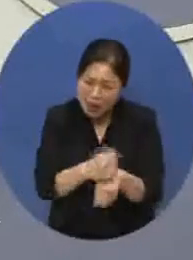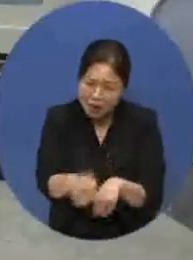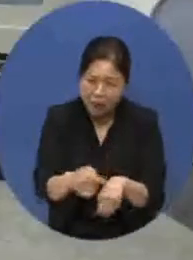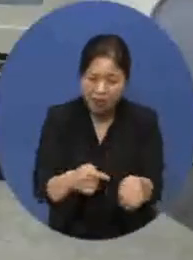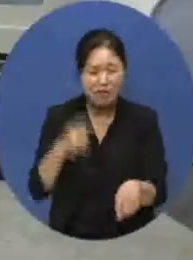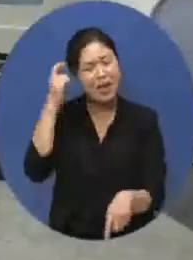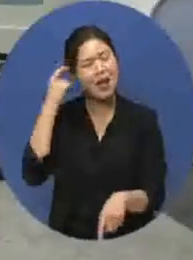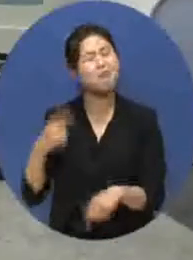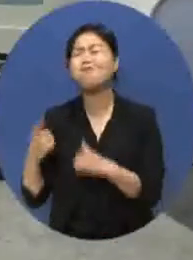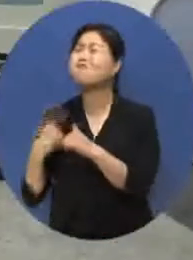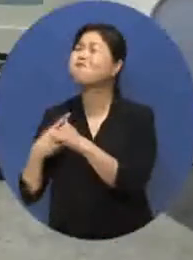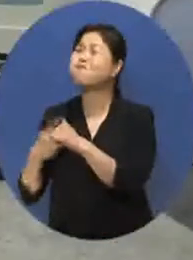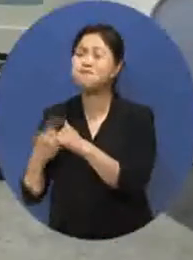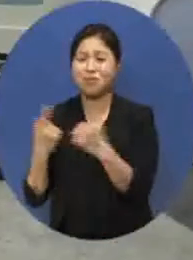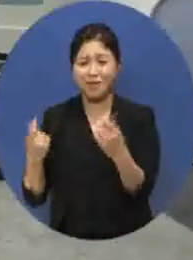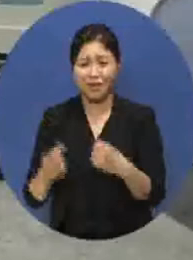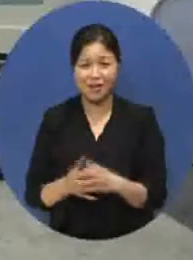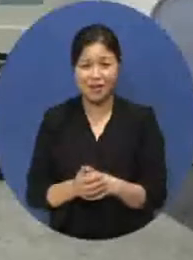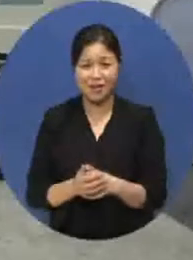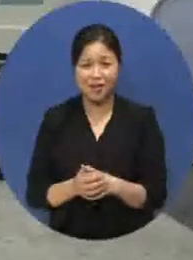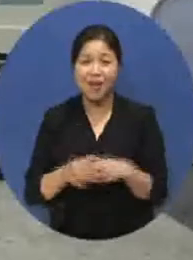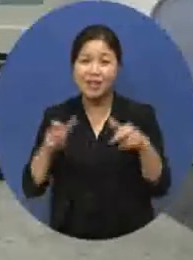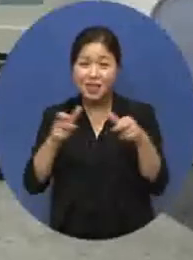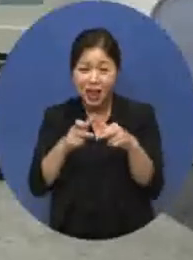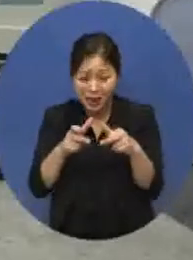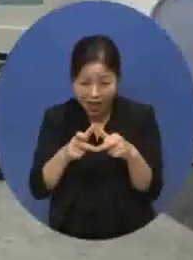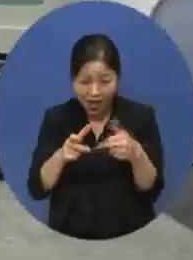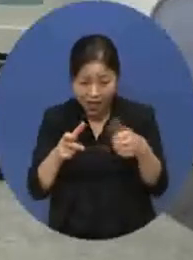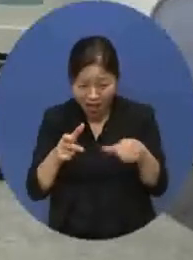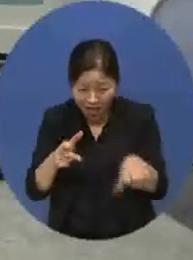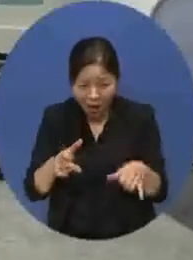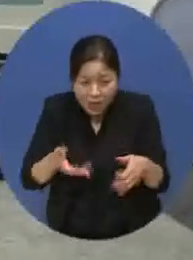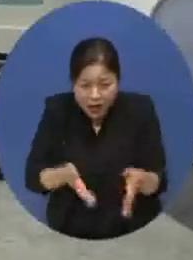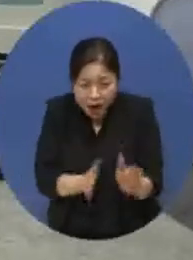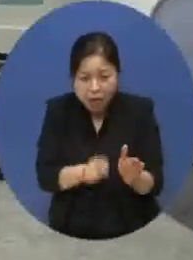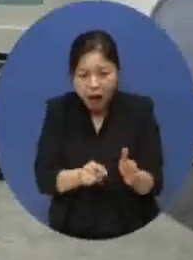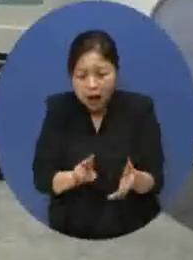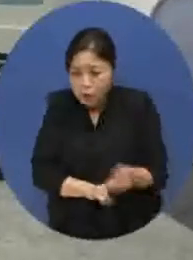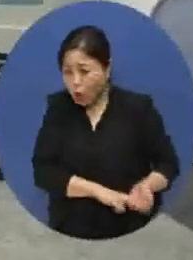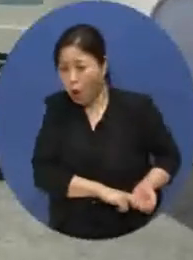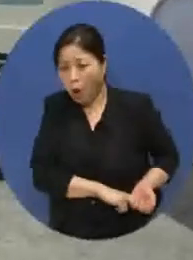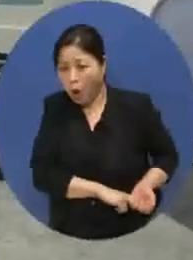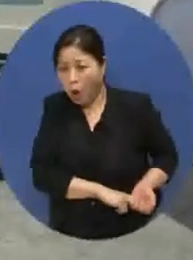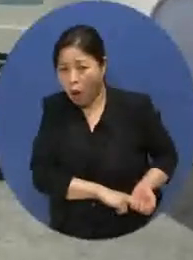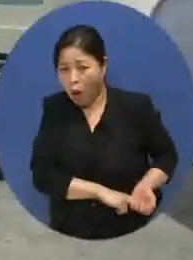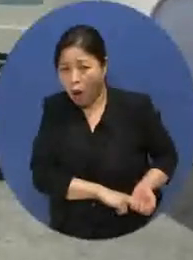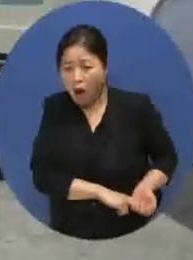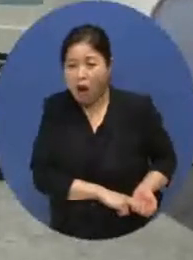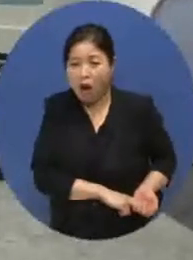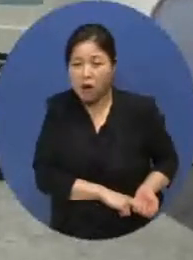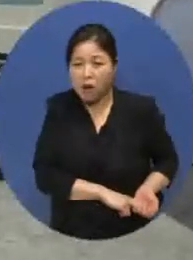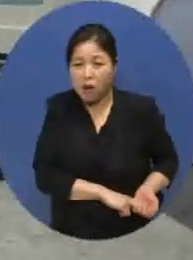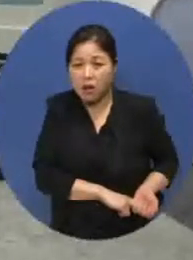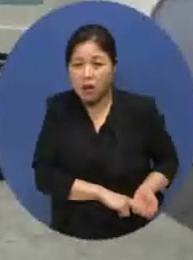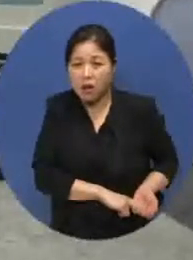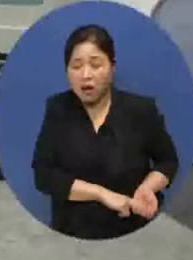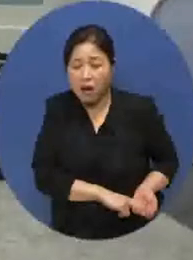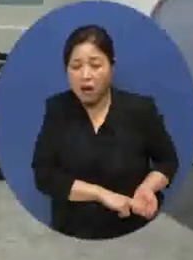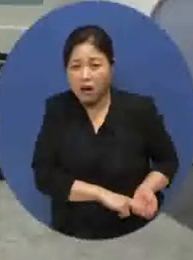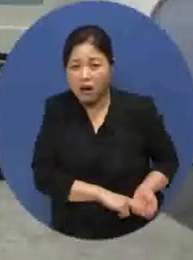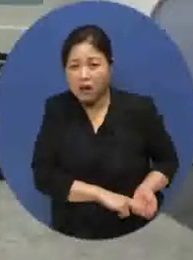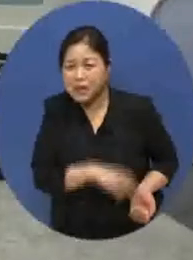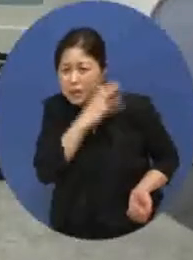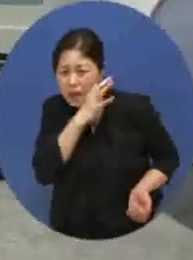네. 장애인 자녀가 나오면은 그 뭐 감추기 바빴고 그렇죠. 하지 그 절대 그